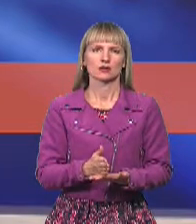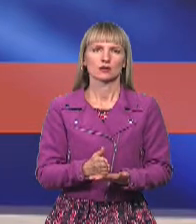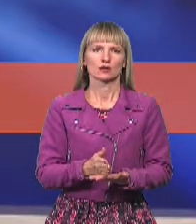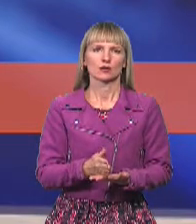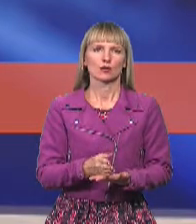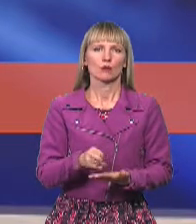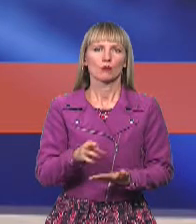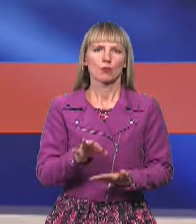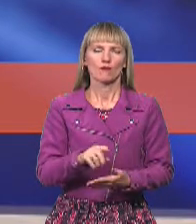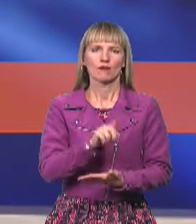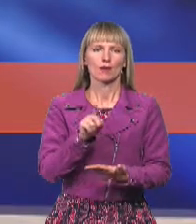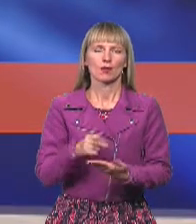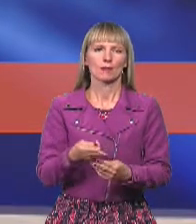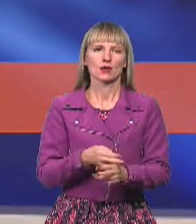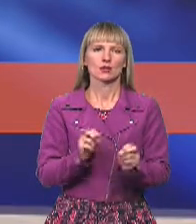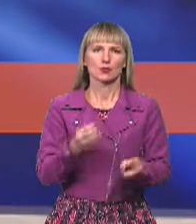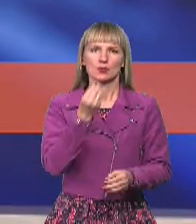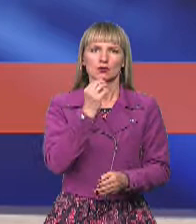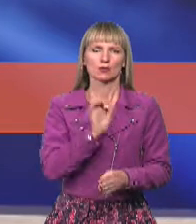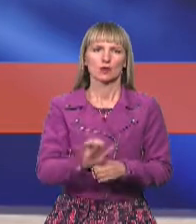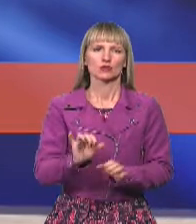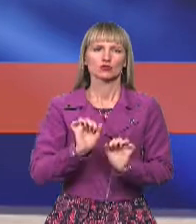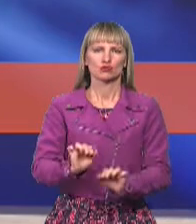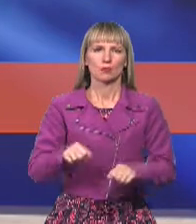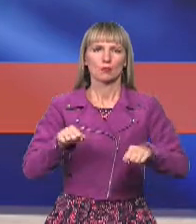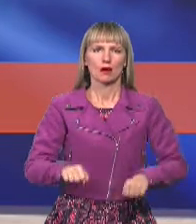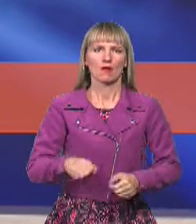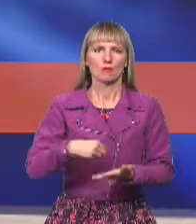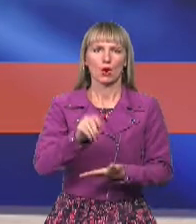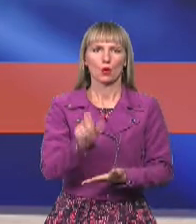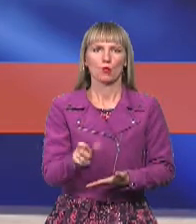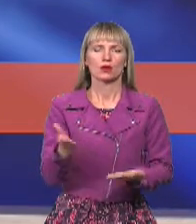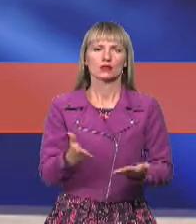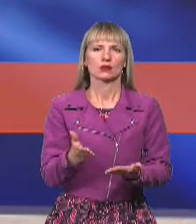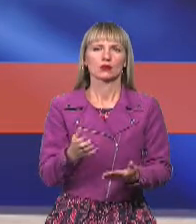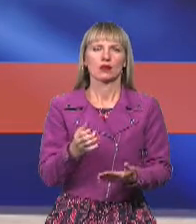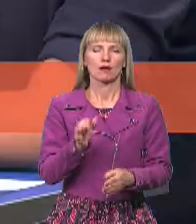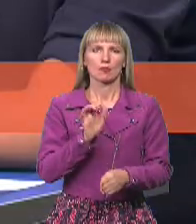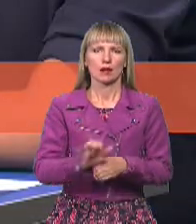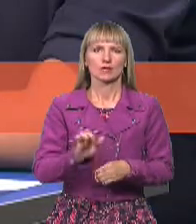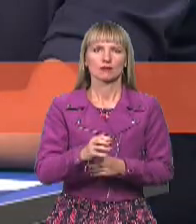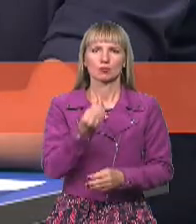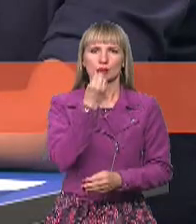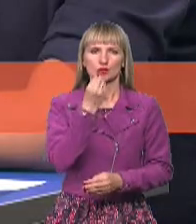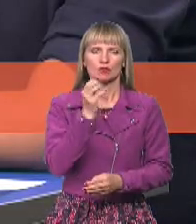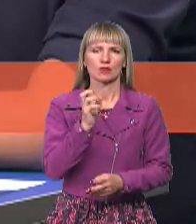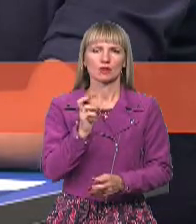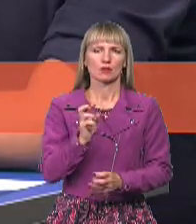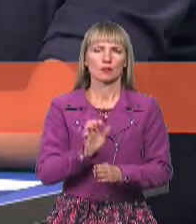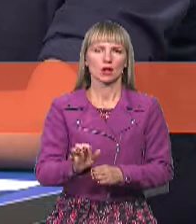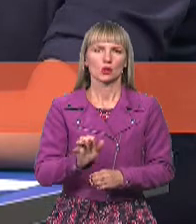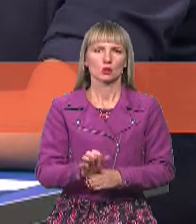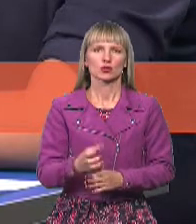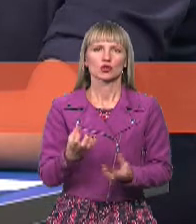по вопросам безопасности пищевых продуктов и защите прав потребителей, которые занимаются пищевыми продуктами. Еще плюс к ним